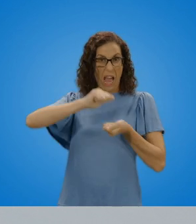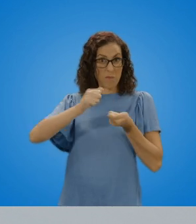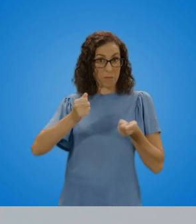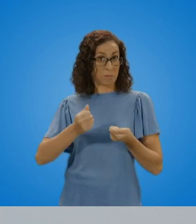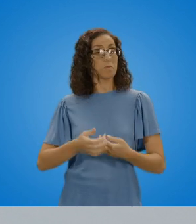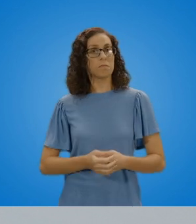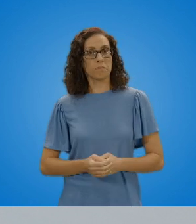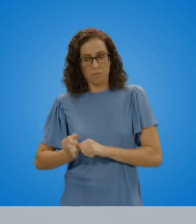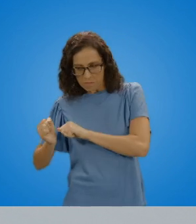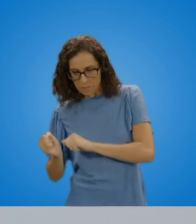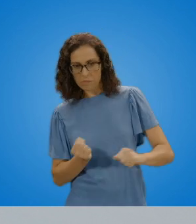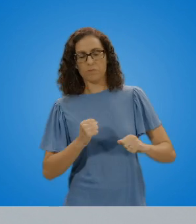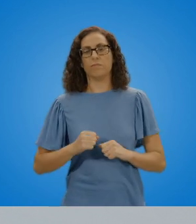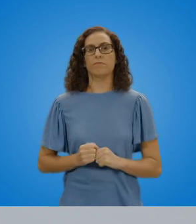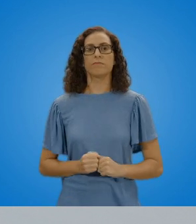Kollu mill-slime.